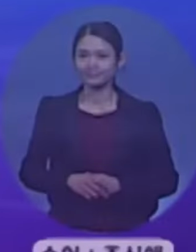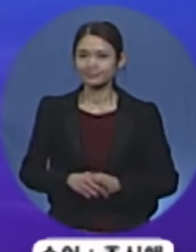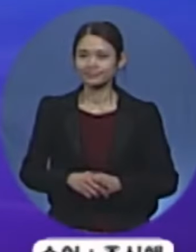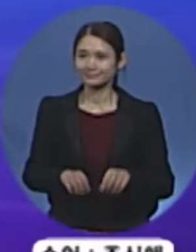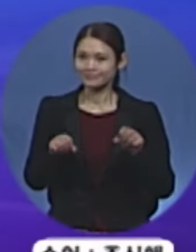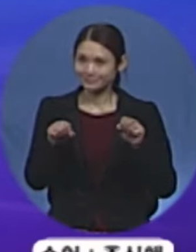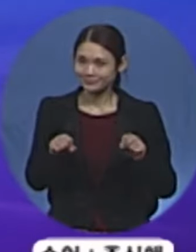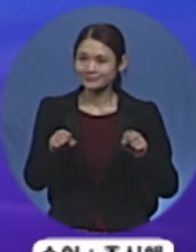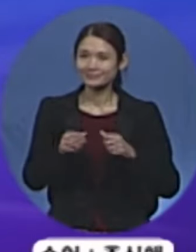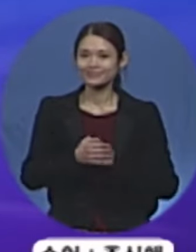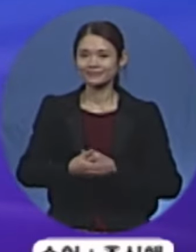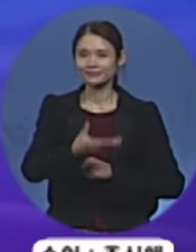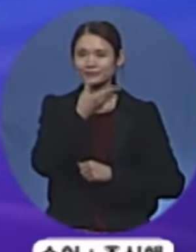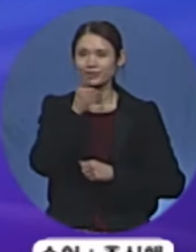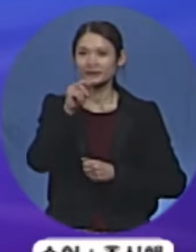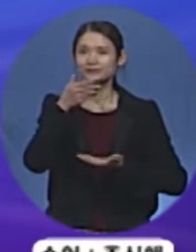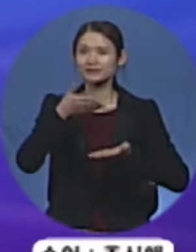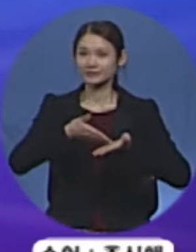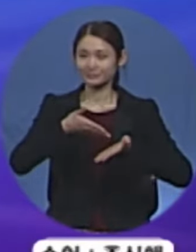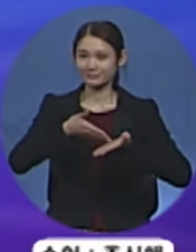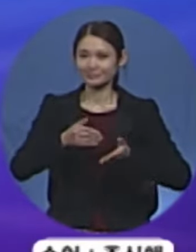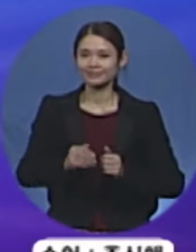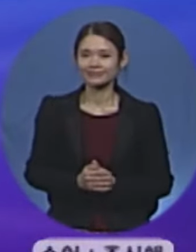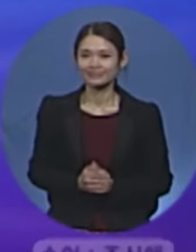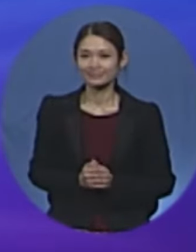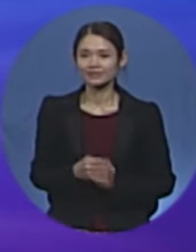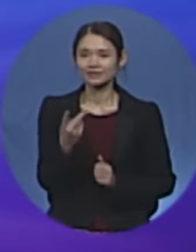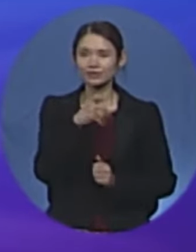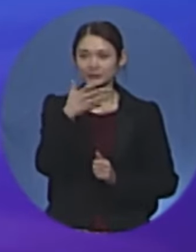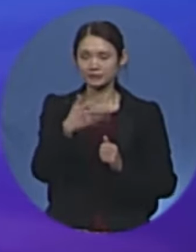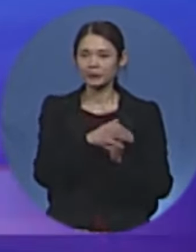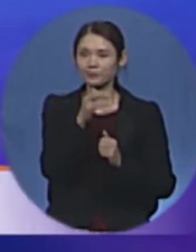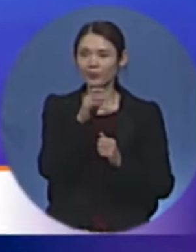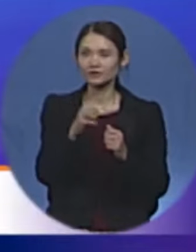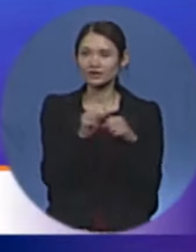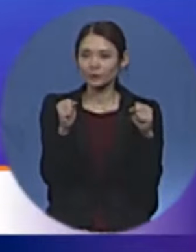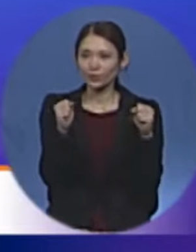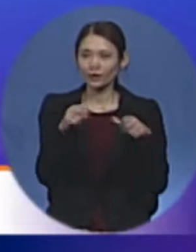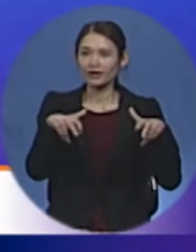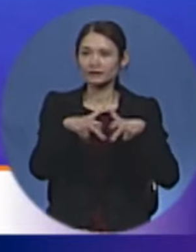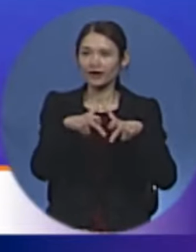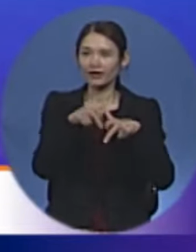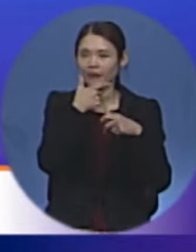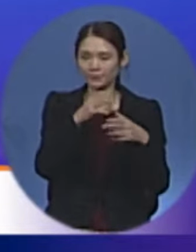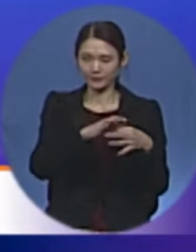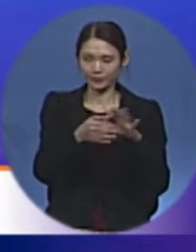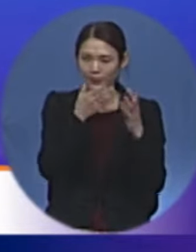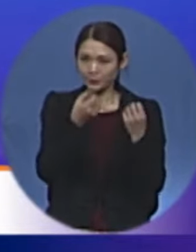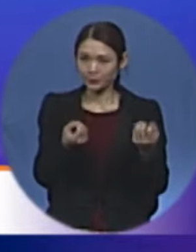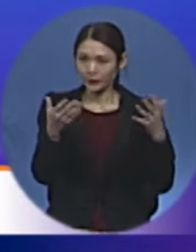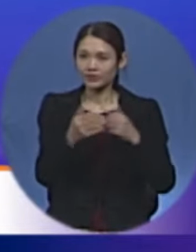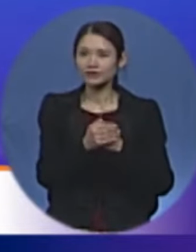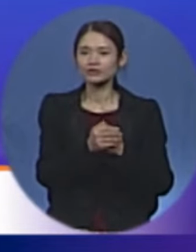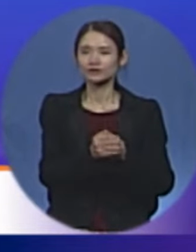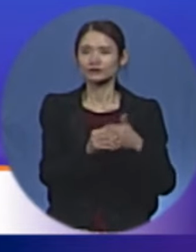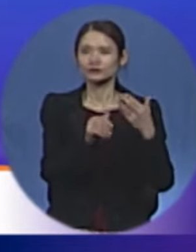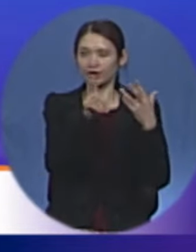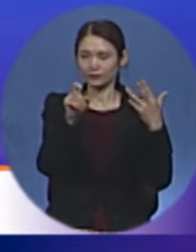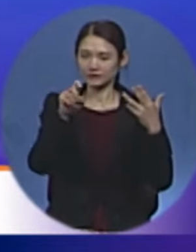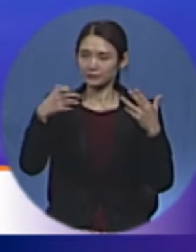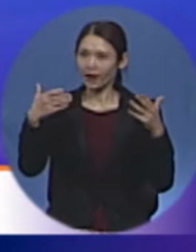시청자 여러분 안녕하십니까? 복지TV 뉴스입니다. 2018 평창 동계 패럴림픽 대회가 오는 18일까지